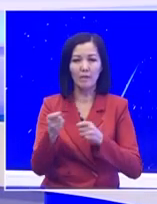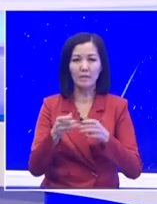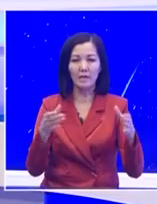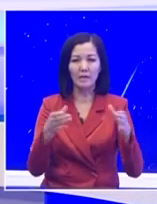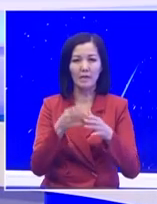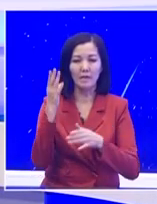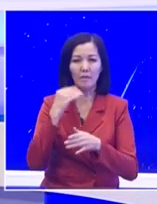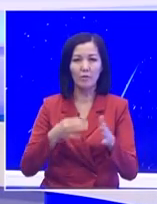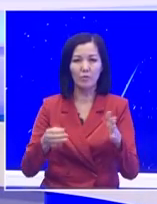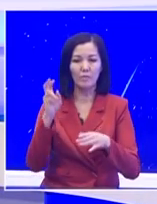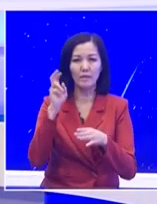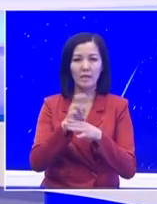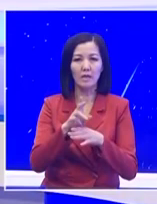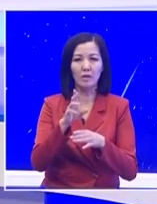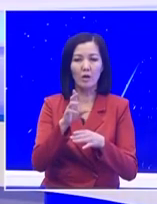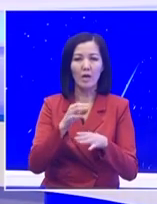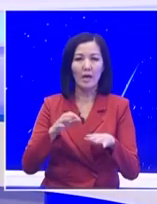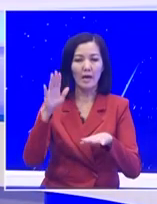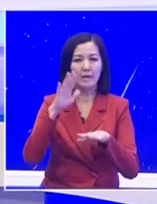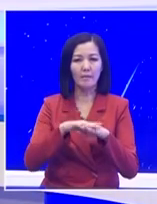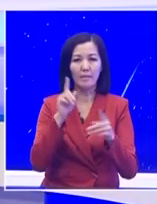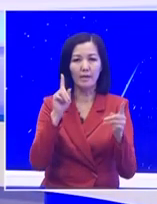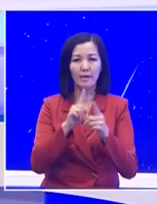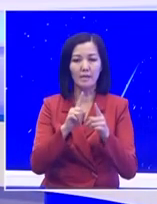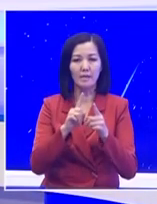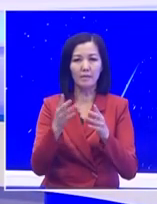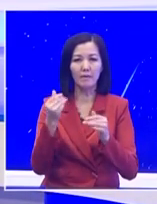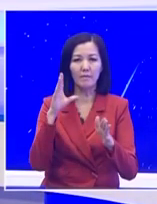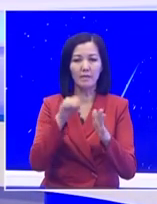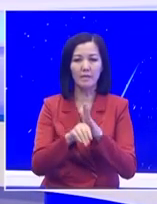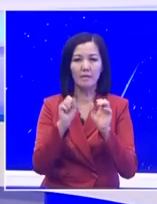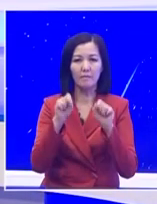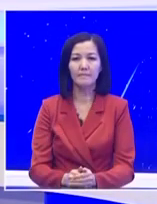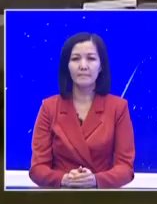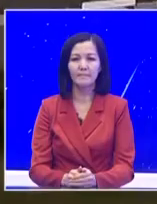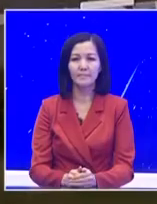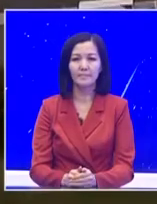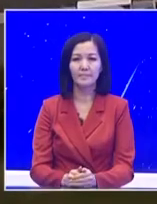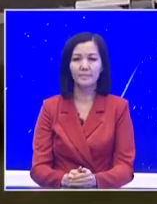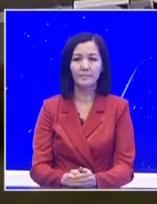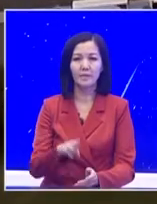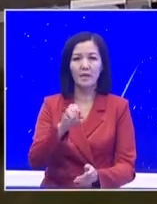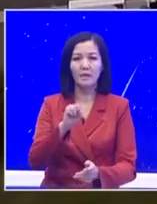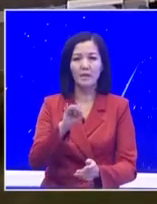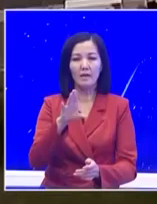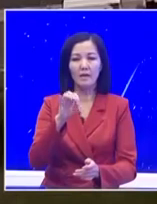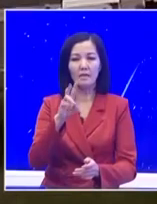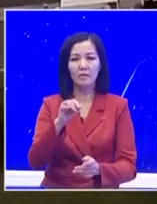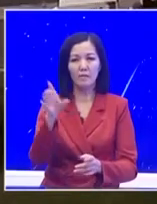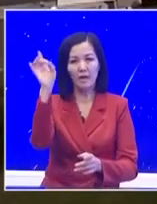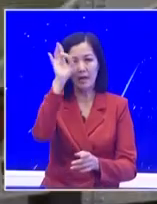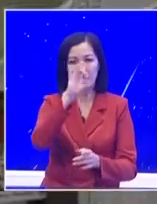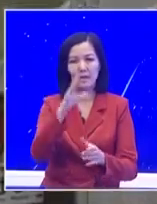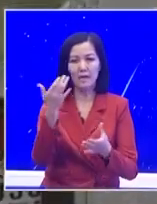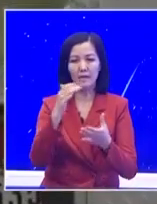келді. Амандық Баталовпен кездесіп өңірдің инвестициялық мүмкіндіктерімен танысты. Tyson Foods әйгілі бренд. Ет